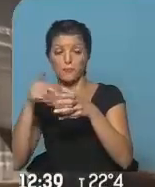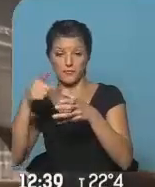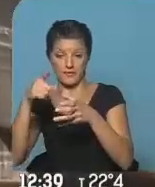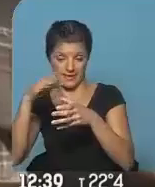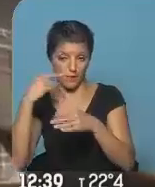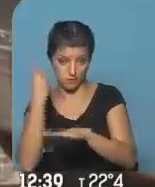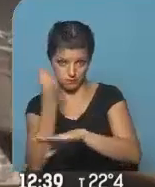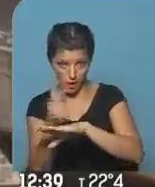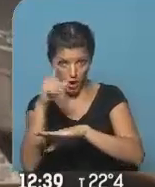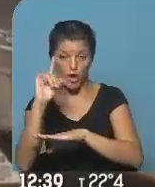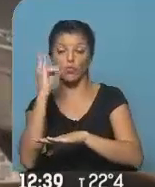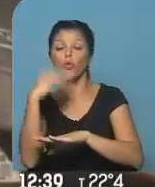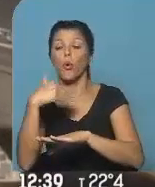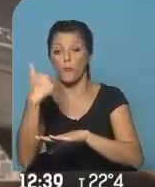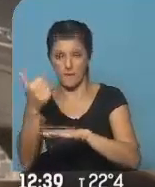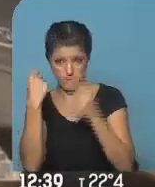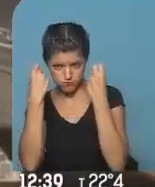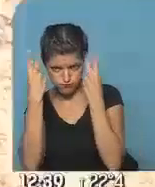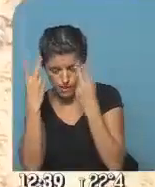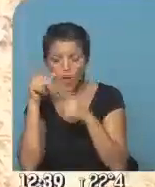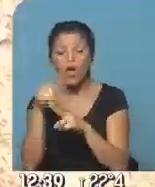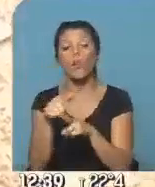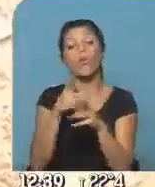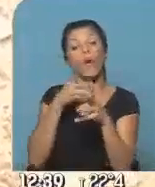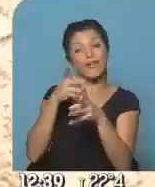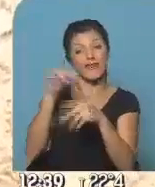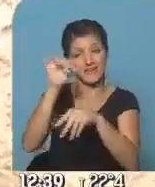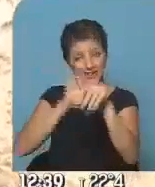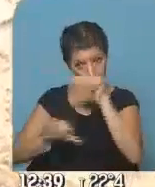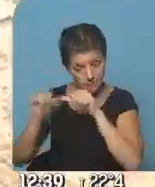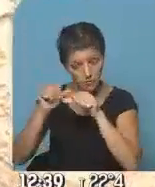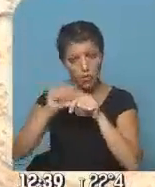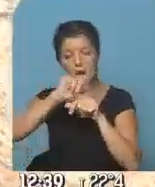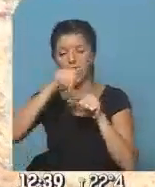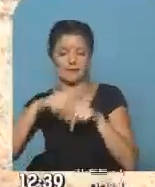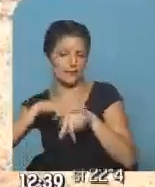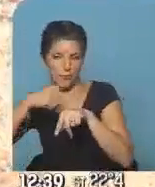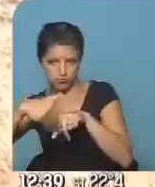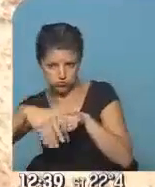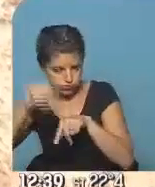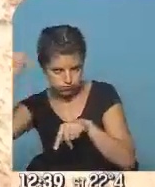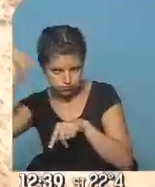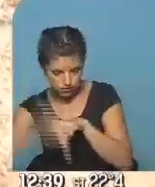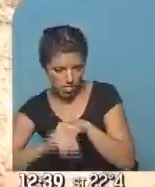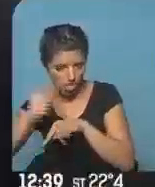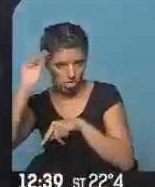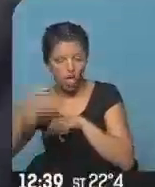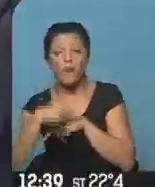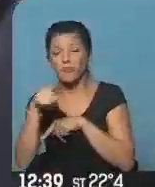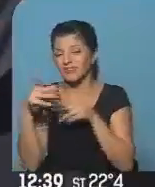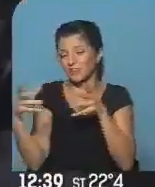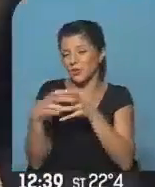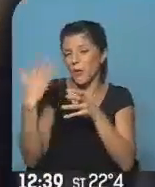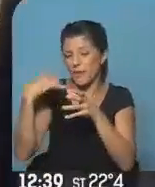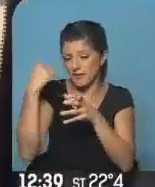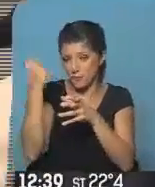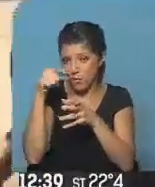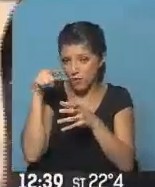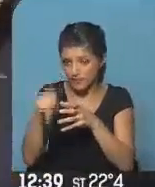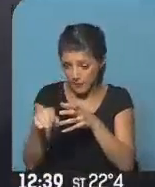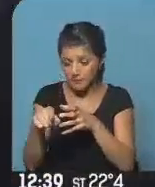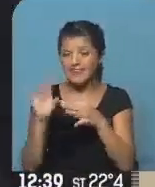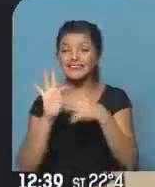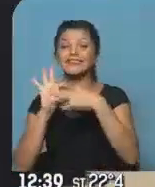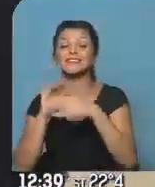se rindió poco después del presunto ataque químico, con lo cual cayó el último enclave rebelde importante en el área cercana a